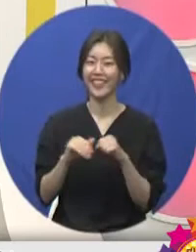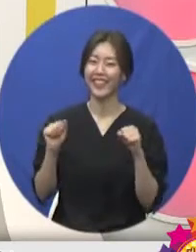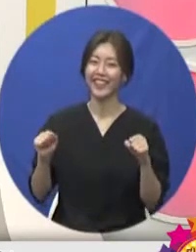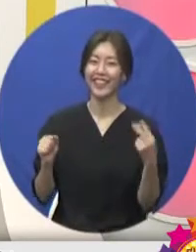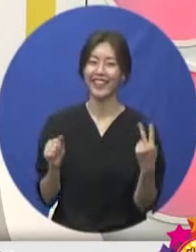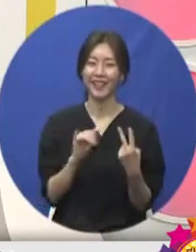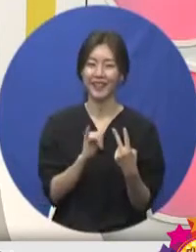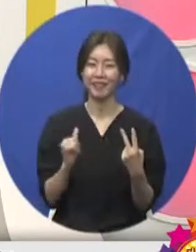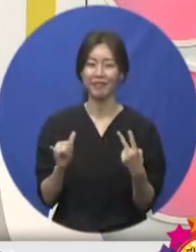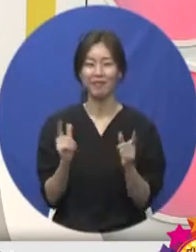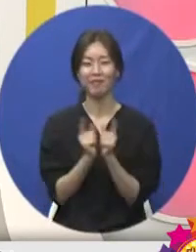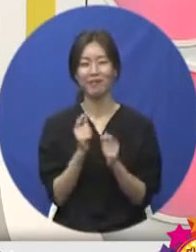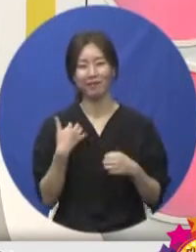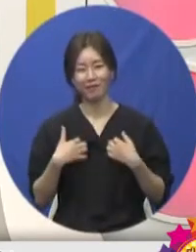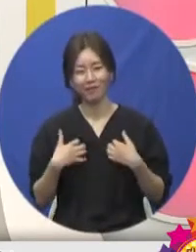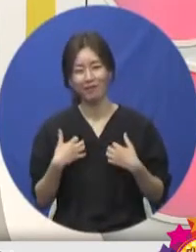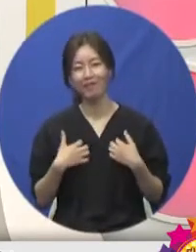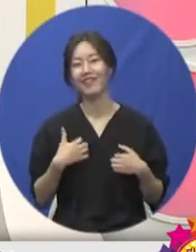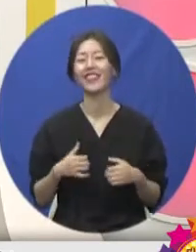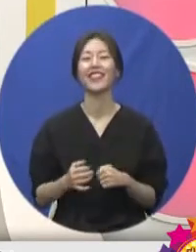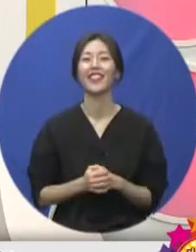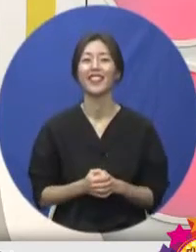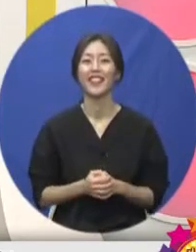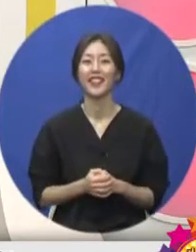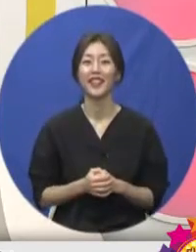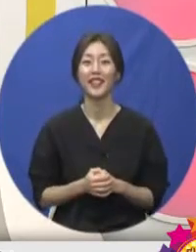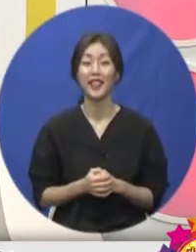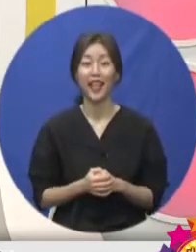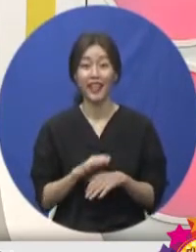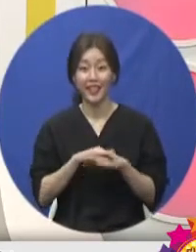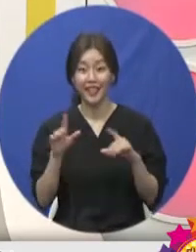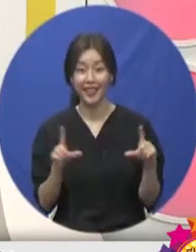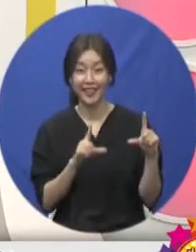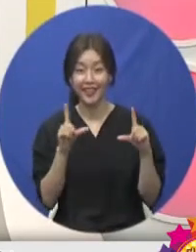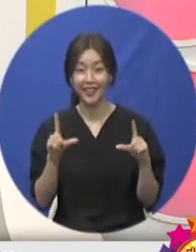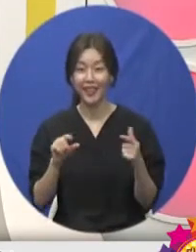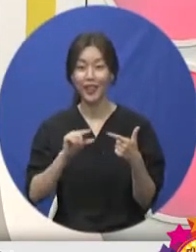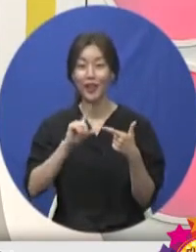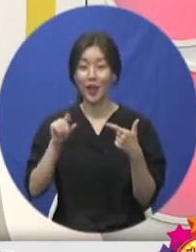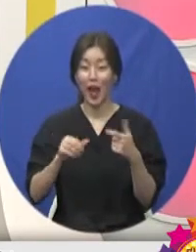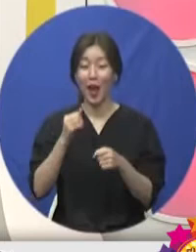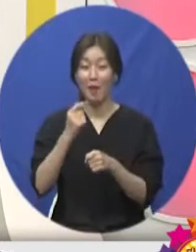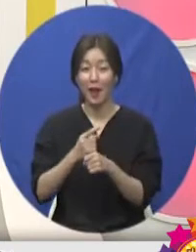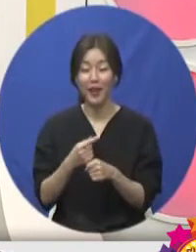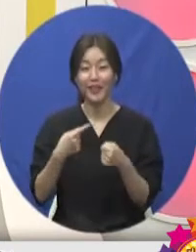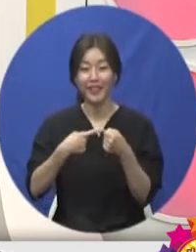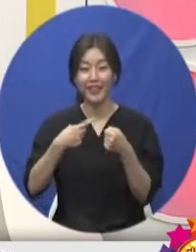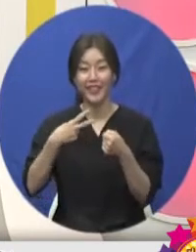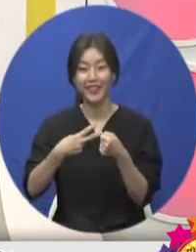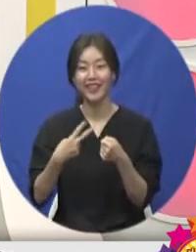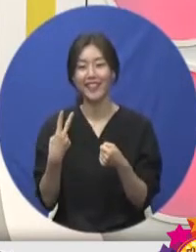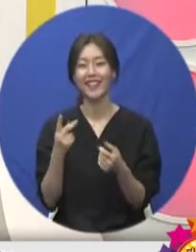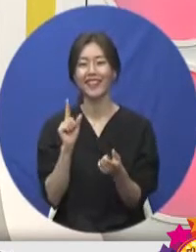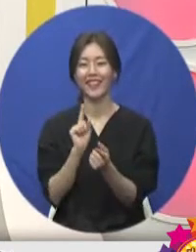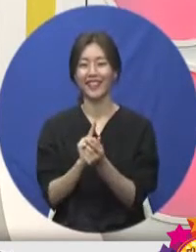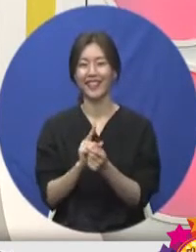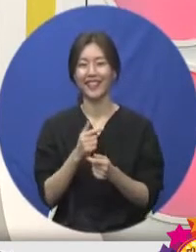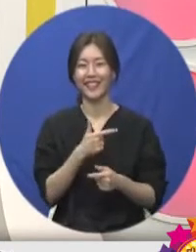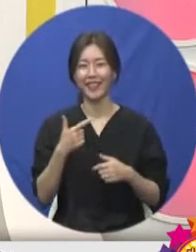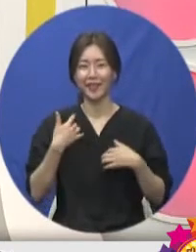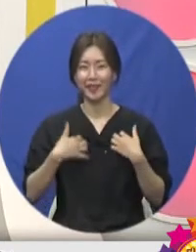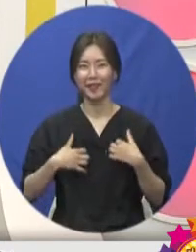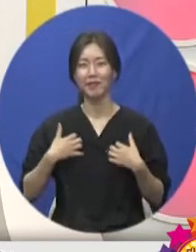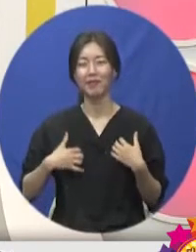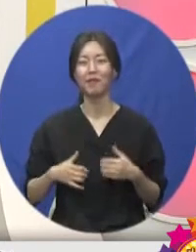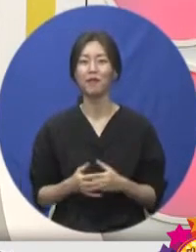두 분. 아 예, 반갑습니다. 네. 네. 어떻게 지내셨어요? 6월달에 두 번 만나서 반갑습니다. 네, 반갑습니다. 예.